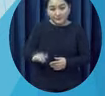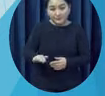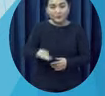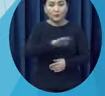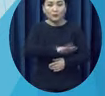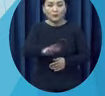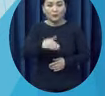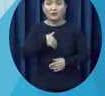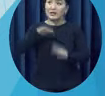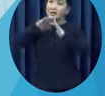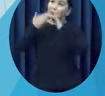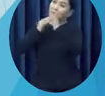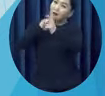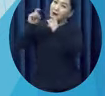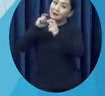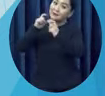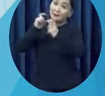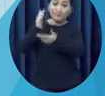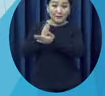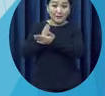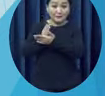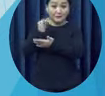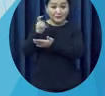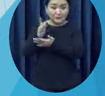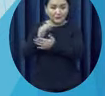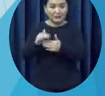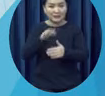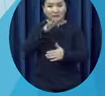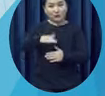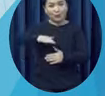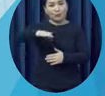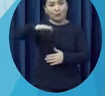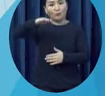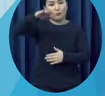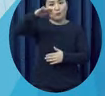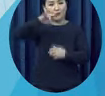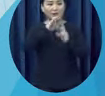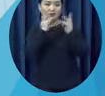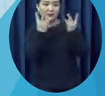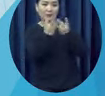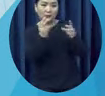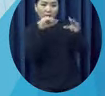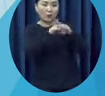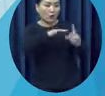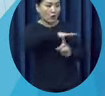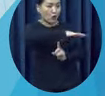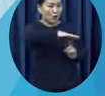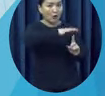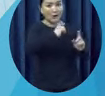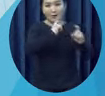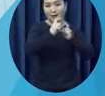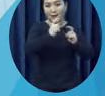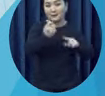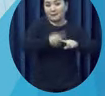гэр бүлийнхэнтэйгээ харилцаа илүү байдаг байсан бол нас нь яваа том болоод ирэх хэрээр хүүхэд маань нийгэмтэйгээ харилцах, орчинтойгоо харилцах